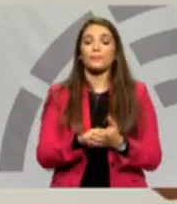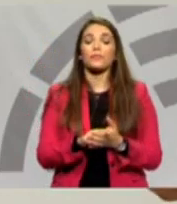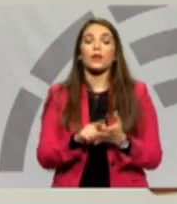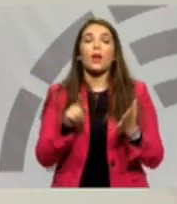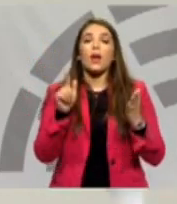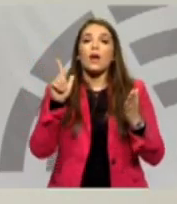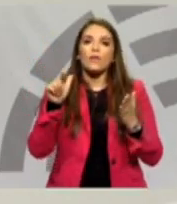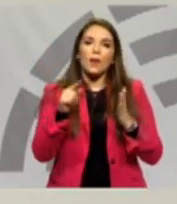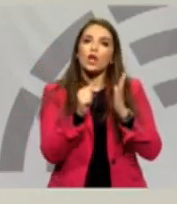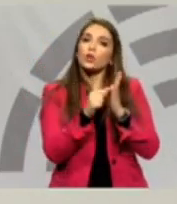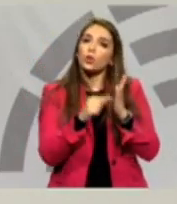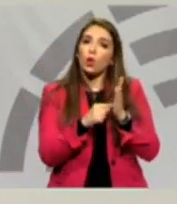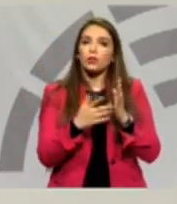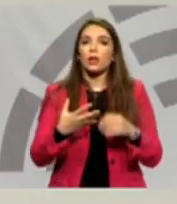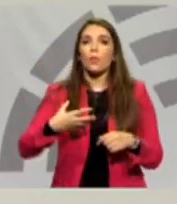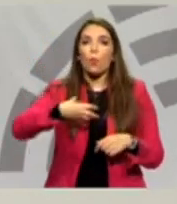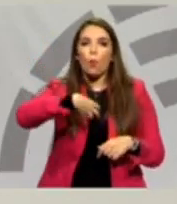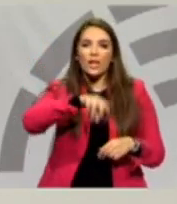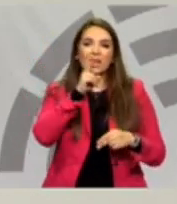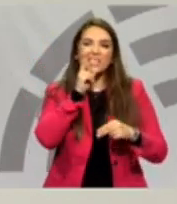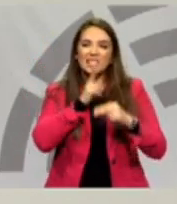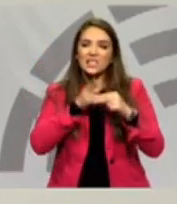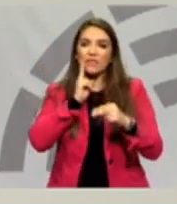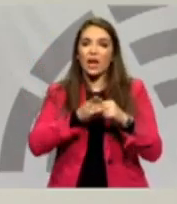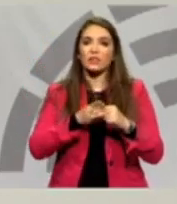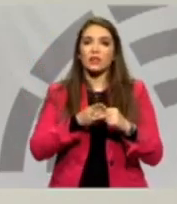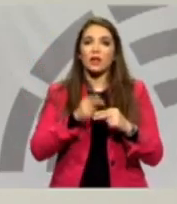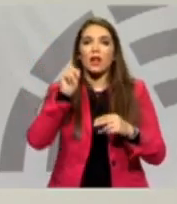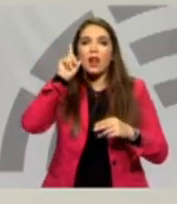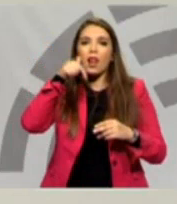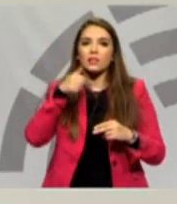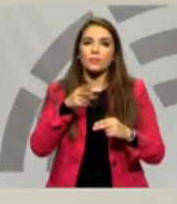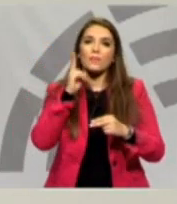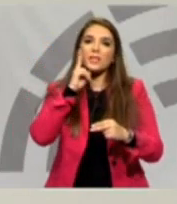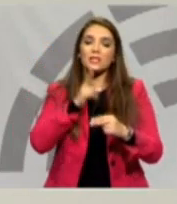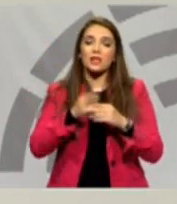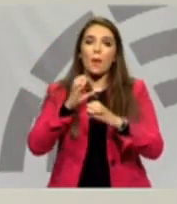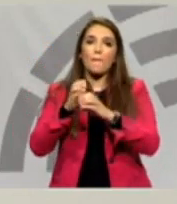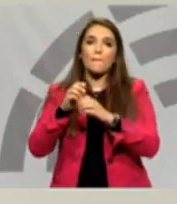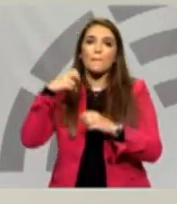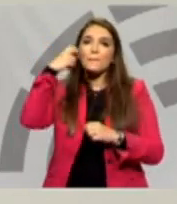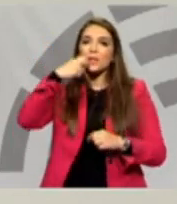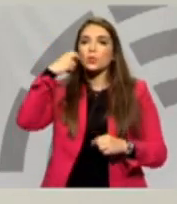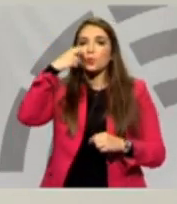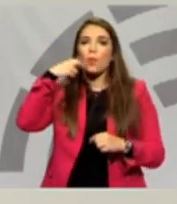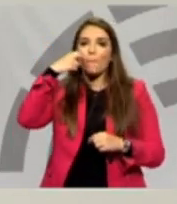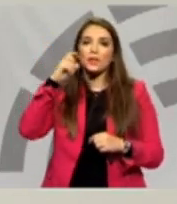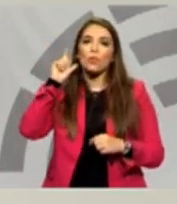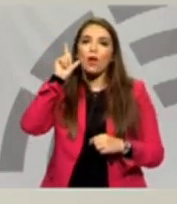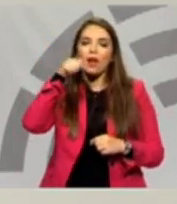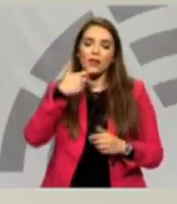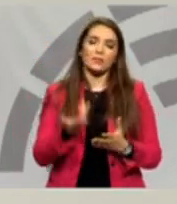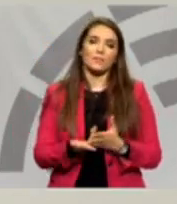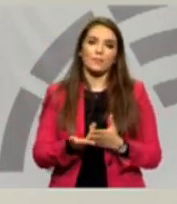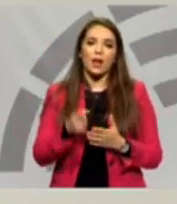مش نتعرضوا لها وهي تهمي الولايه بتاعي مثلا انجاز المترو الخفيف ليربط ساقيه الزيت بس يقص الغربيه وهنا